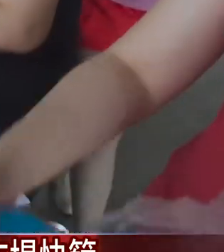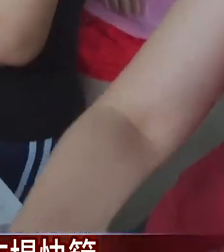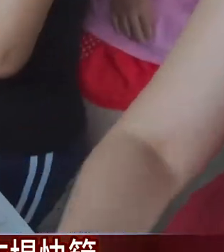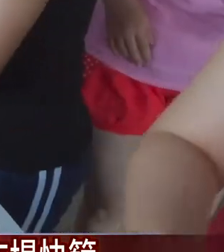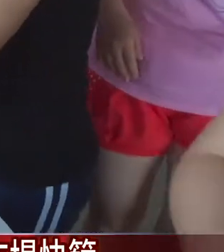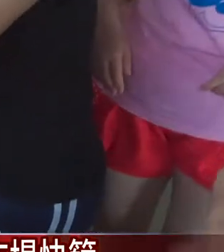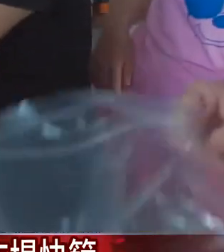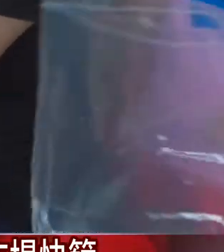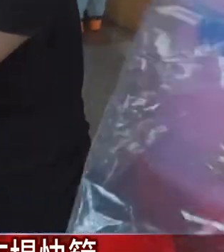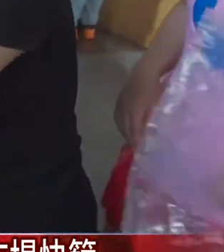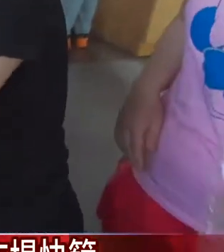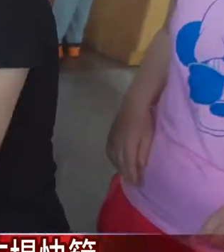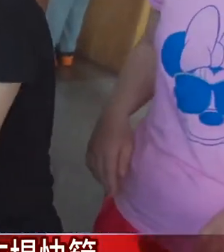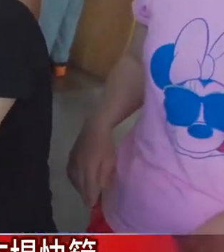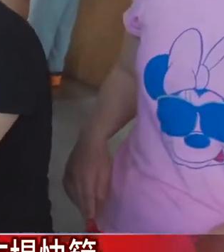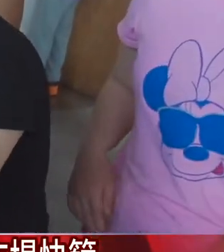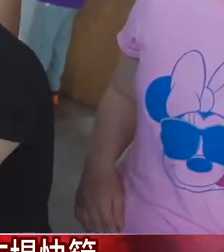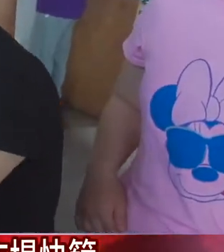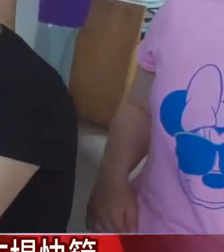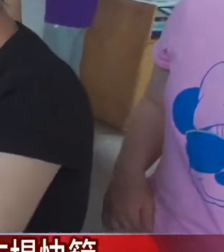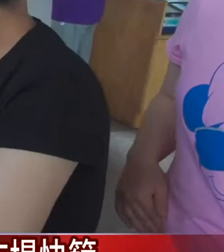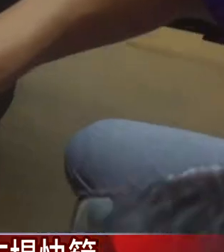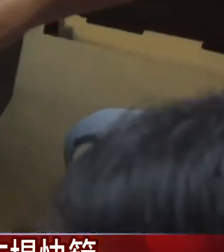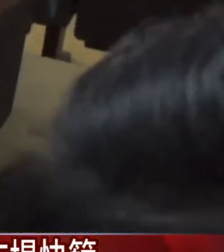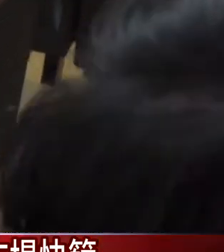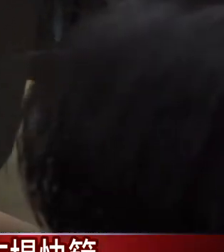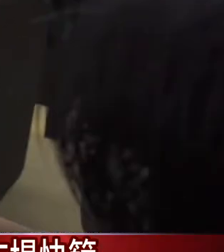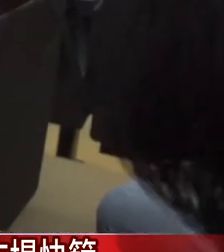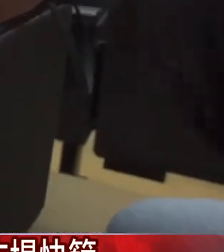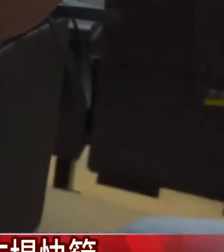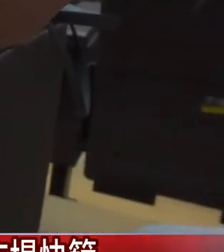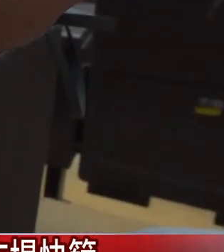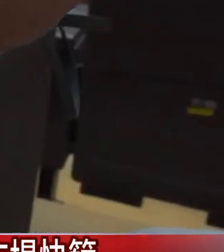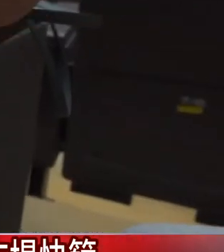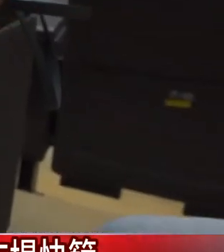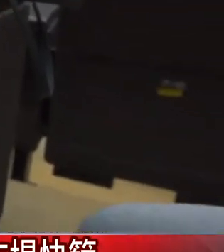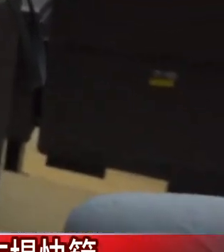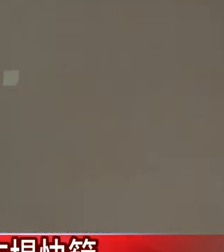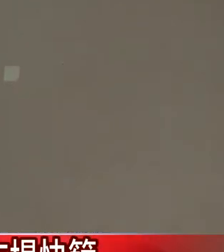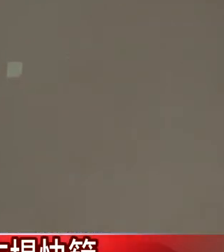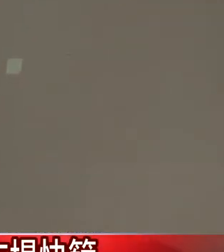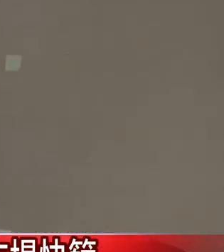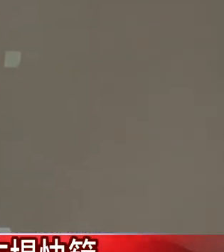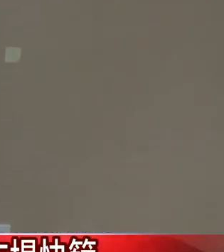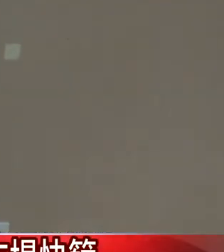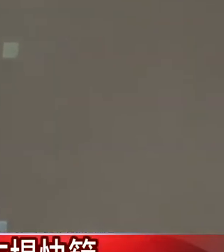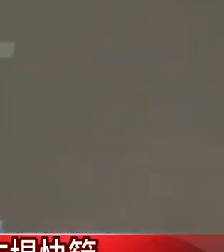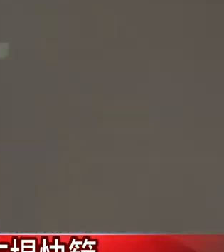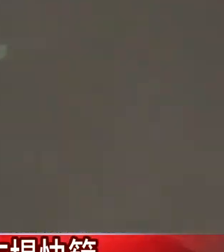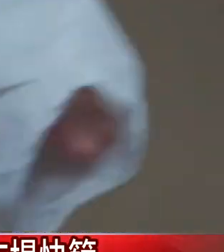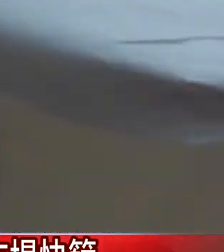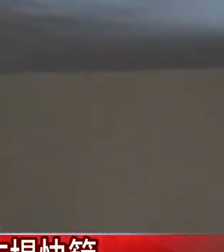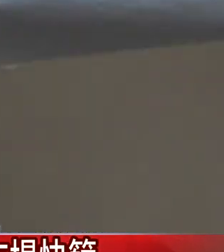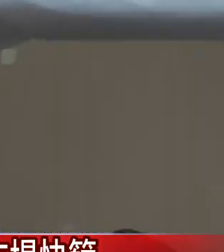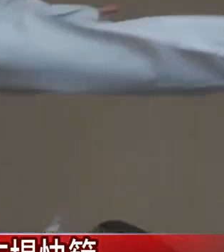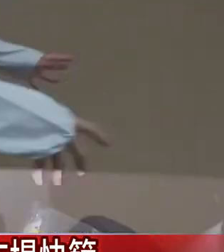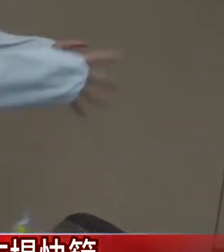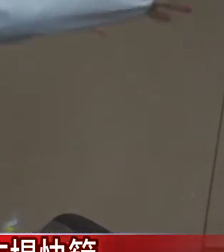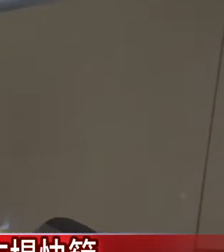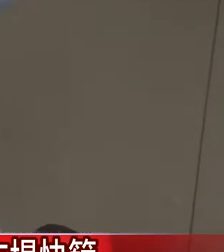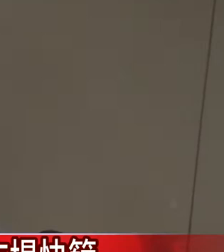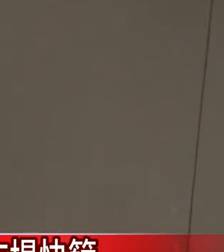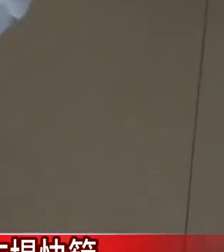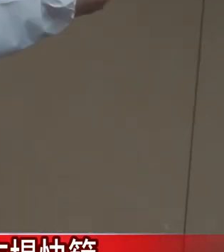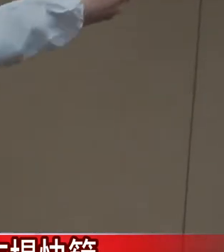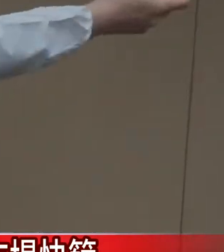密集的这三个 criteria， 这三个标准呢，我们去寻找固定的点，然后派出呢机动防疫队，逐